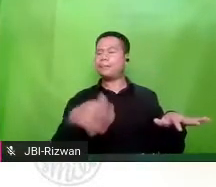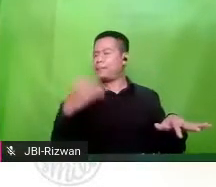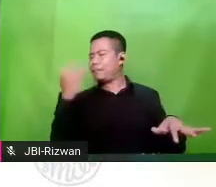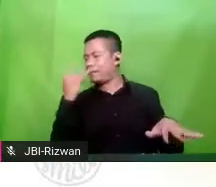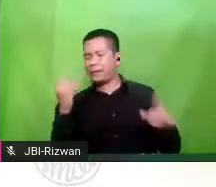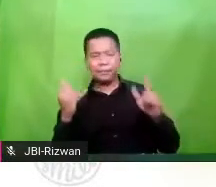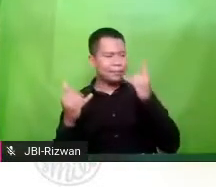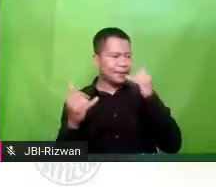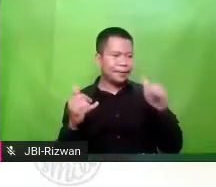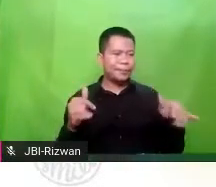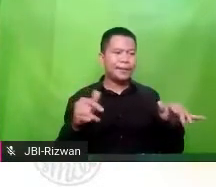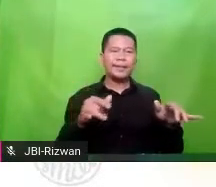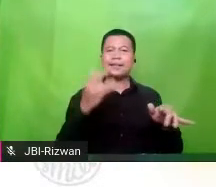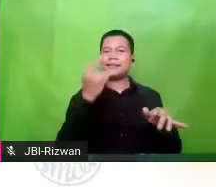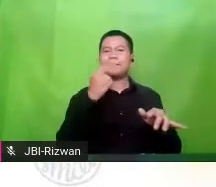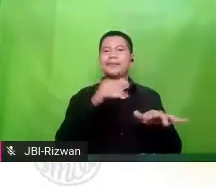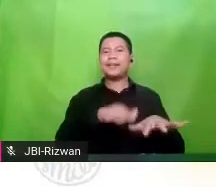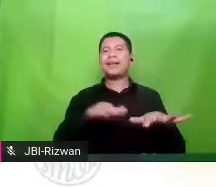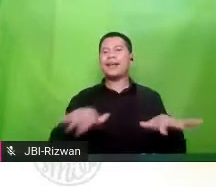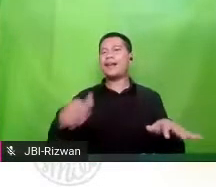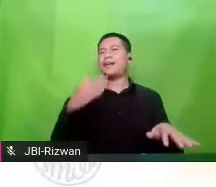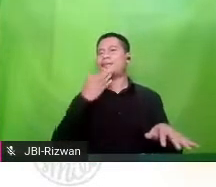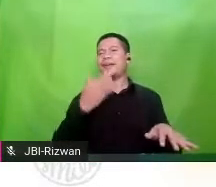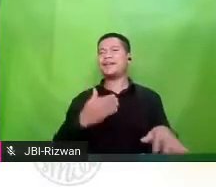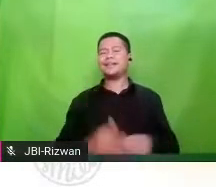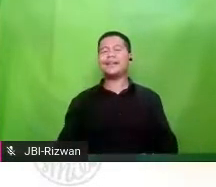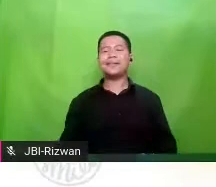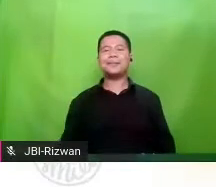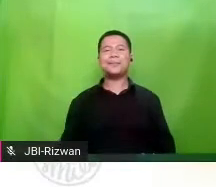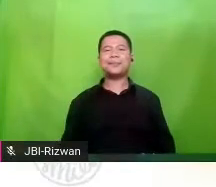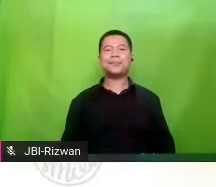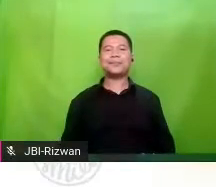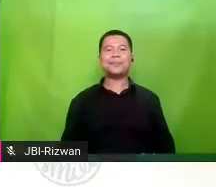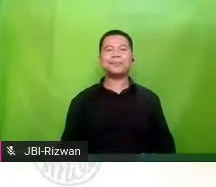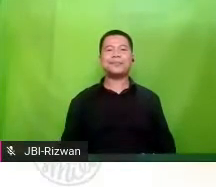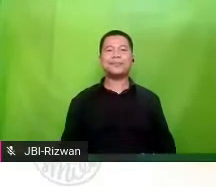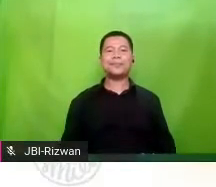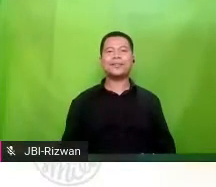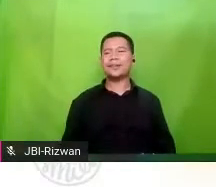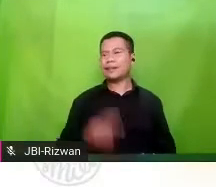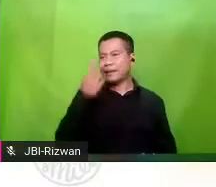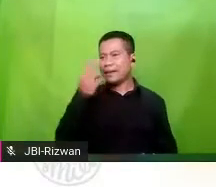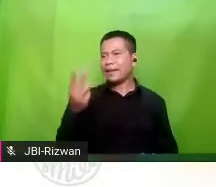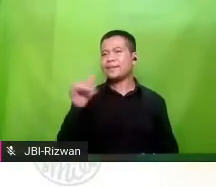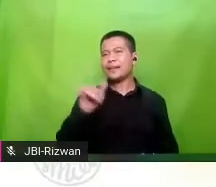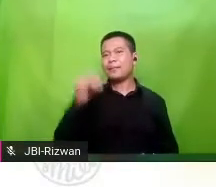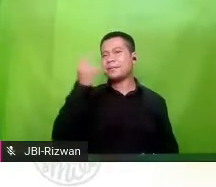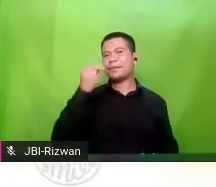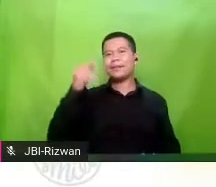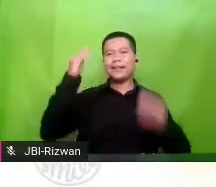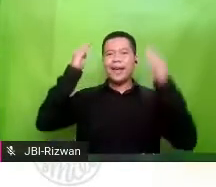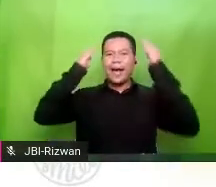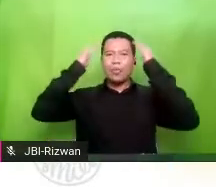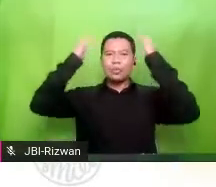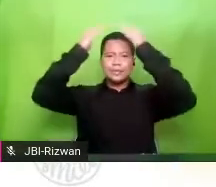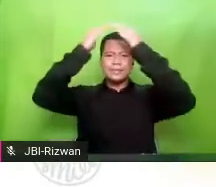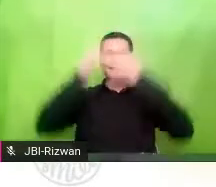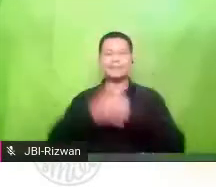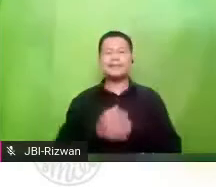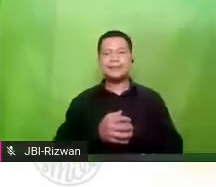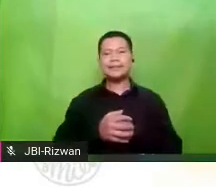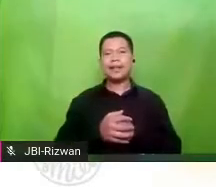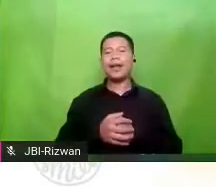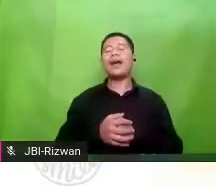seperti anak-anak yang kita kenal dengan diagnosis autism spectrum disorder. Ya, oleh karena itu,